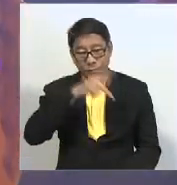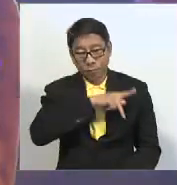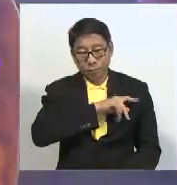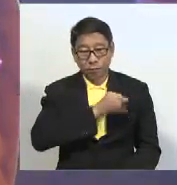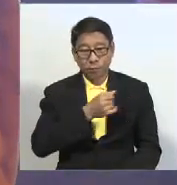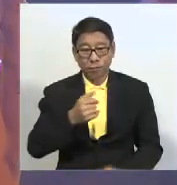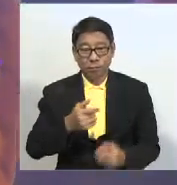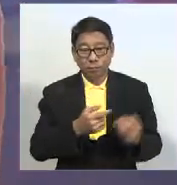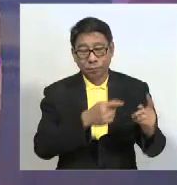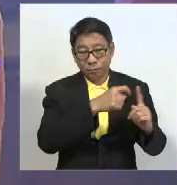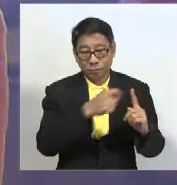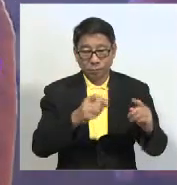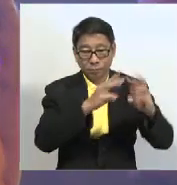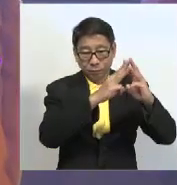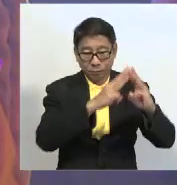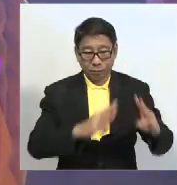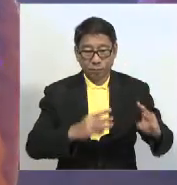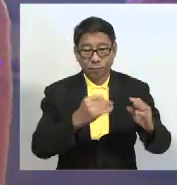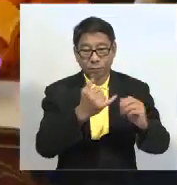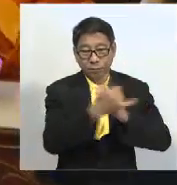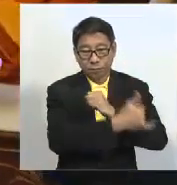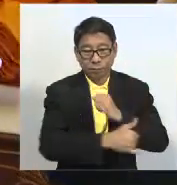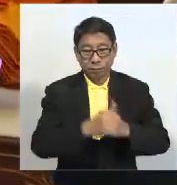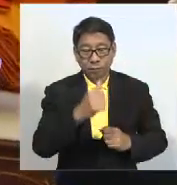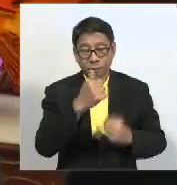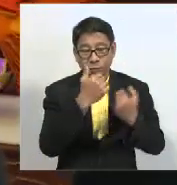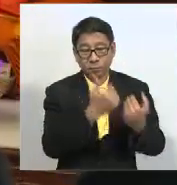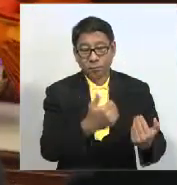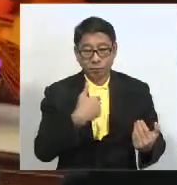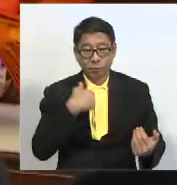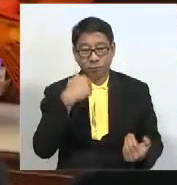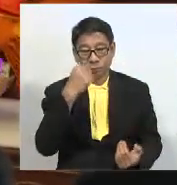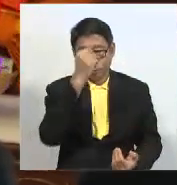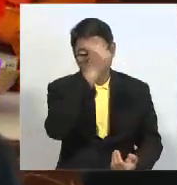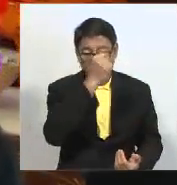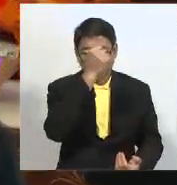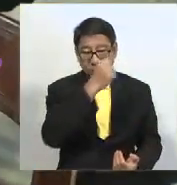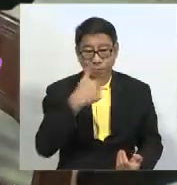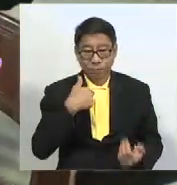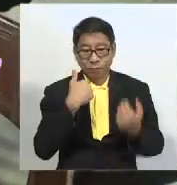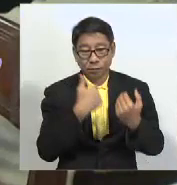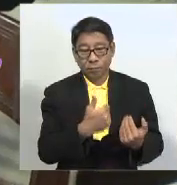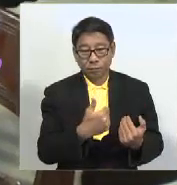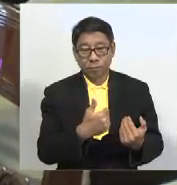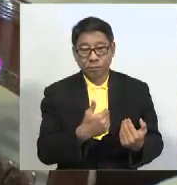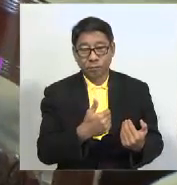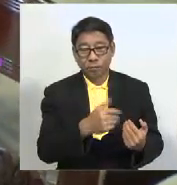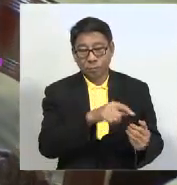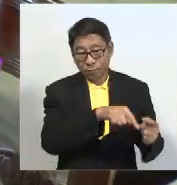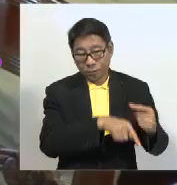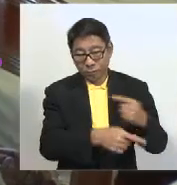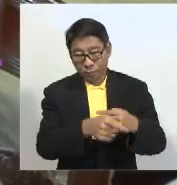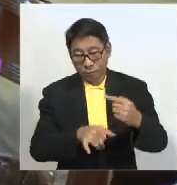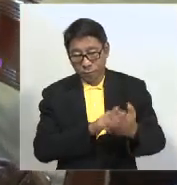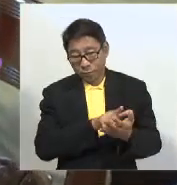องค์นี้อัญเชิญมาจากวัดมันตวัตตะมัลละวัตตะมหาวิหารหรือวัดบุพพารามประเทศศรีลังก